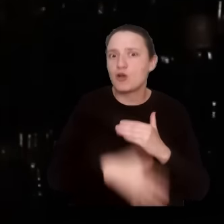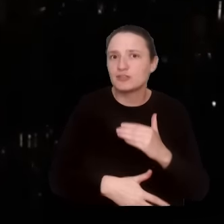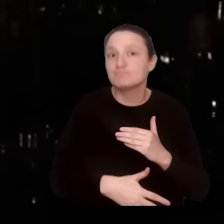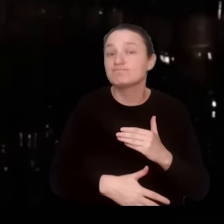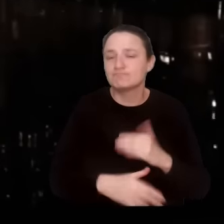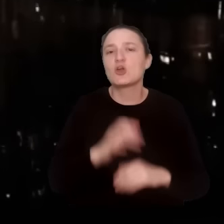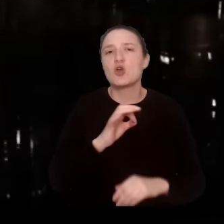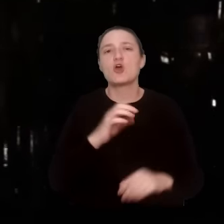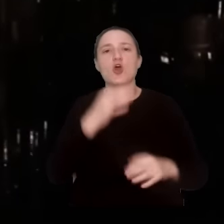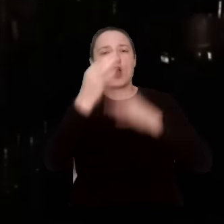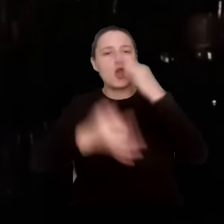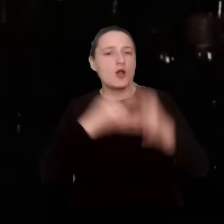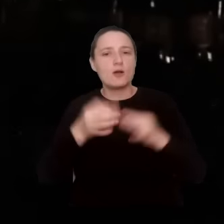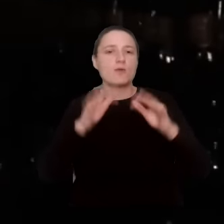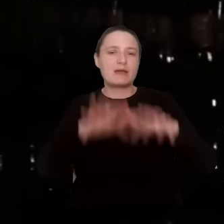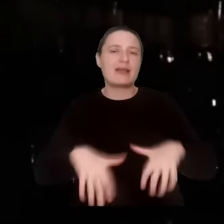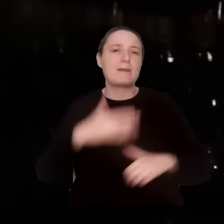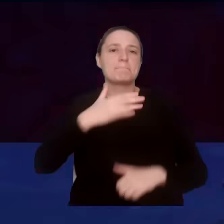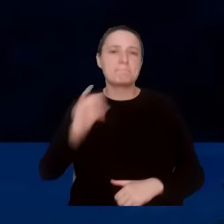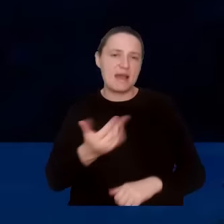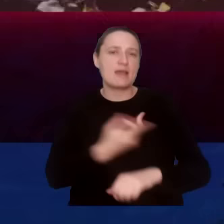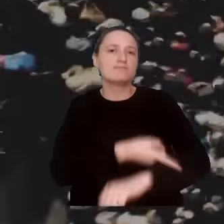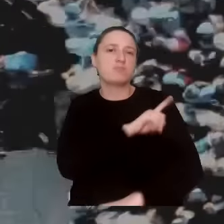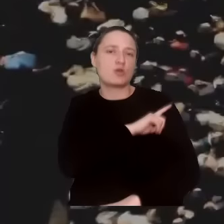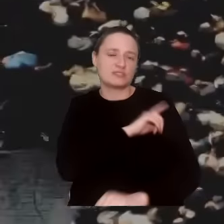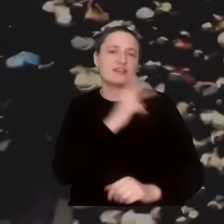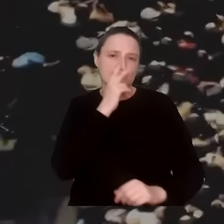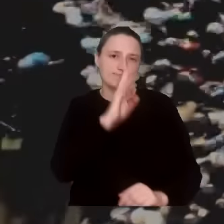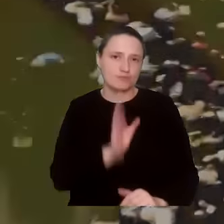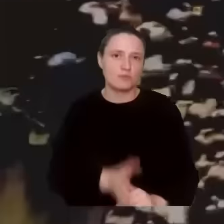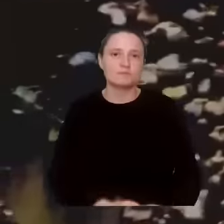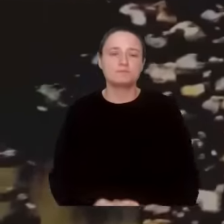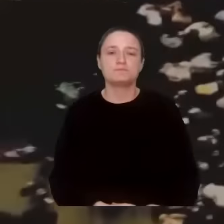od 10 do 12 maja w Teatrze Wielkim w Poznaniu.